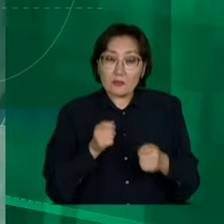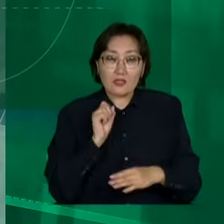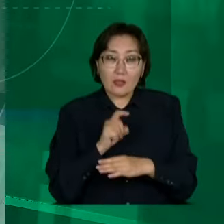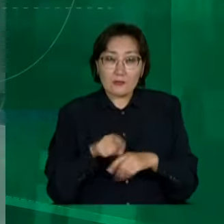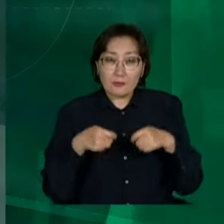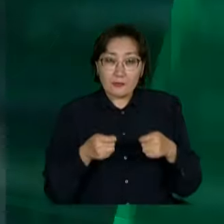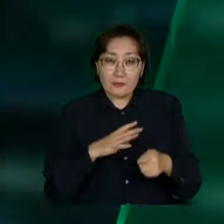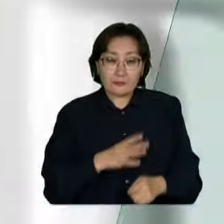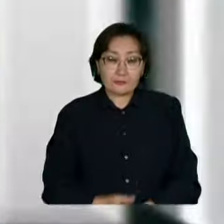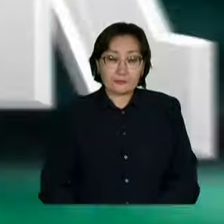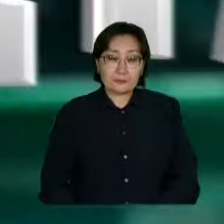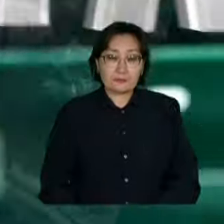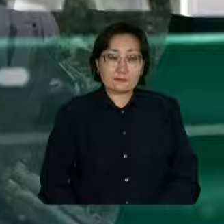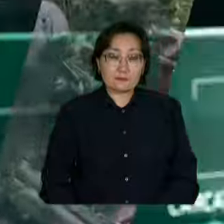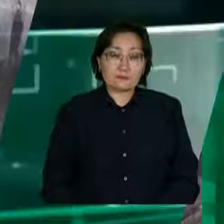пәрмен берді?